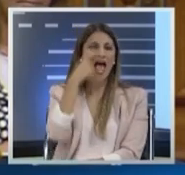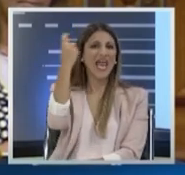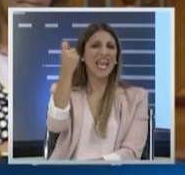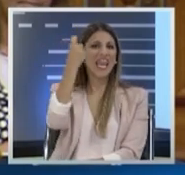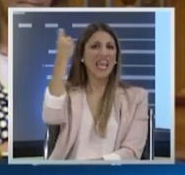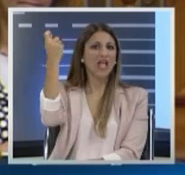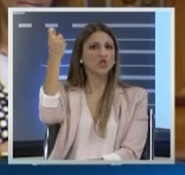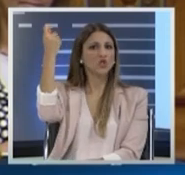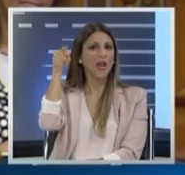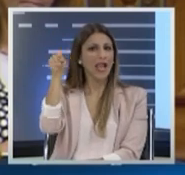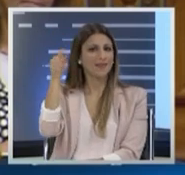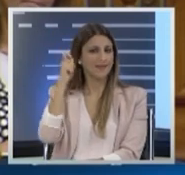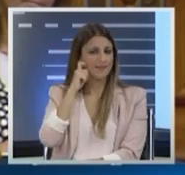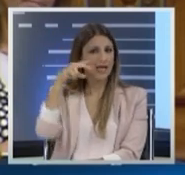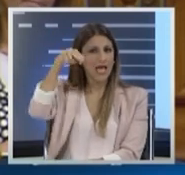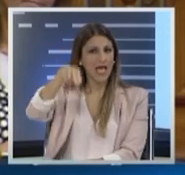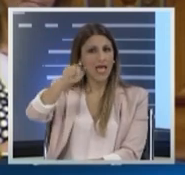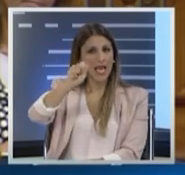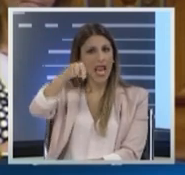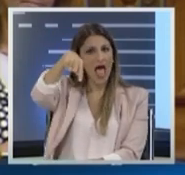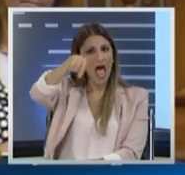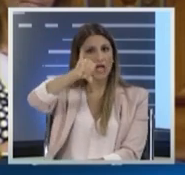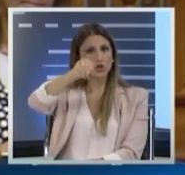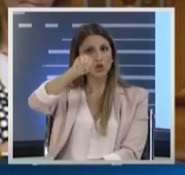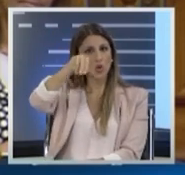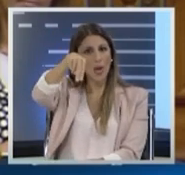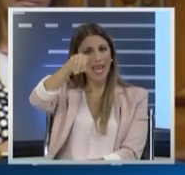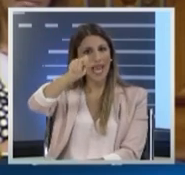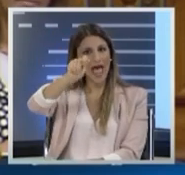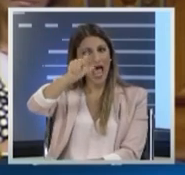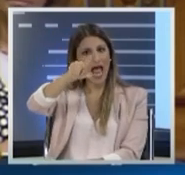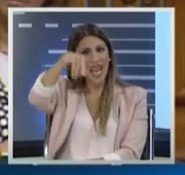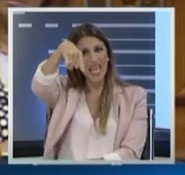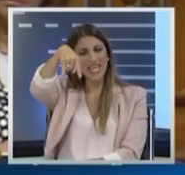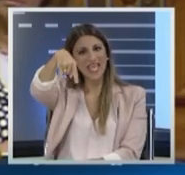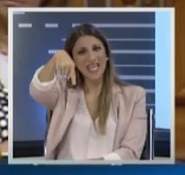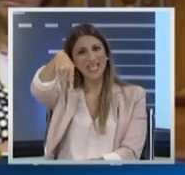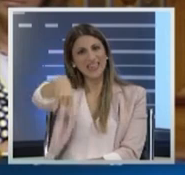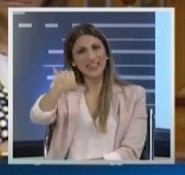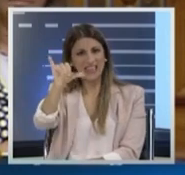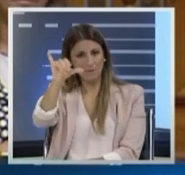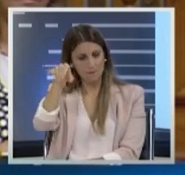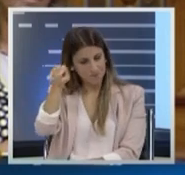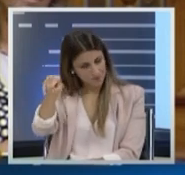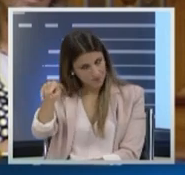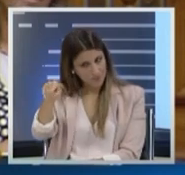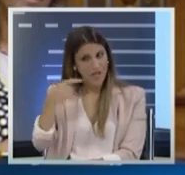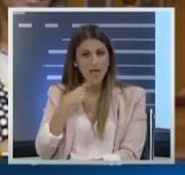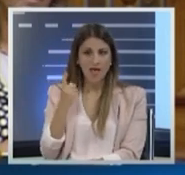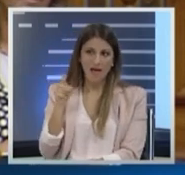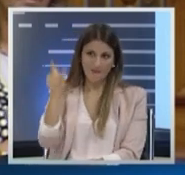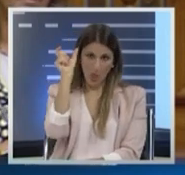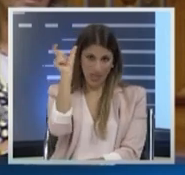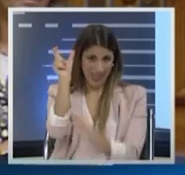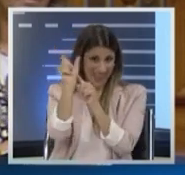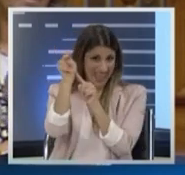σημαίνει έθνος και όχι ηθαγένεια. Εγώ λοιπόν, κυρίες και κύριοι συνάδελφοι, δεν